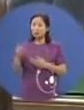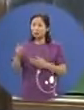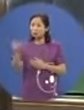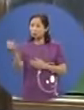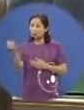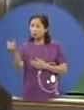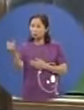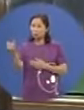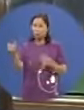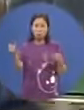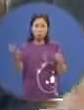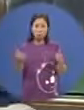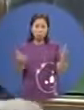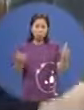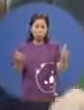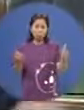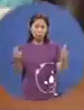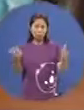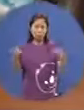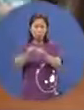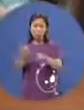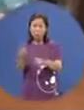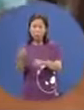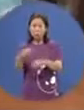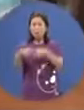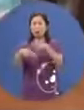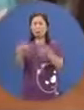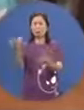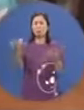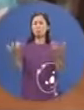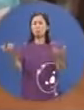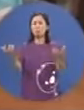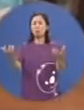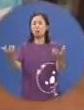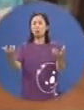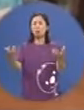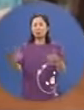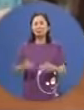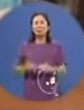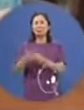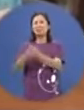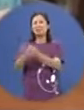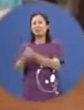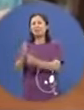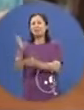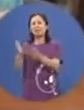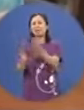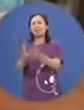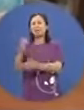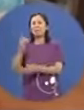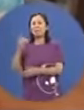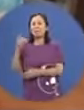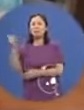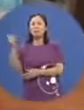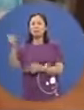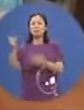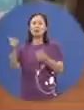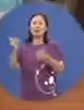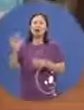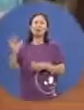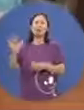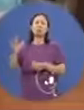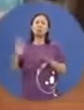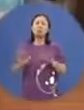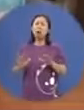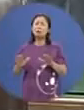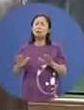んとどうやろうかとかなんかいう話がワンワンあるわけですね、 おじさんおばさんも多いですしね。 そうです、そうです、 はい、 でそういうのがですね今ものすごく影を潜め